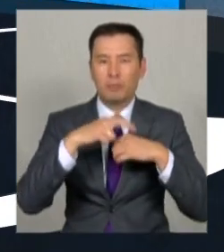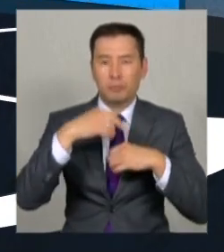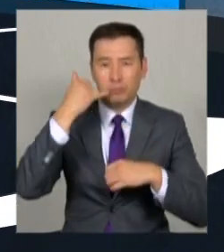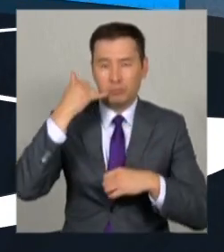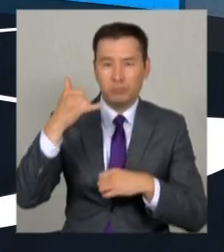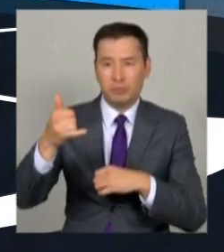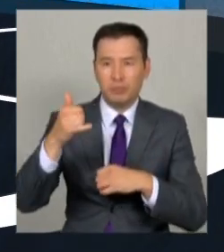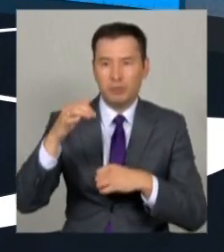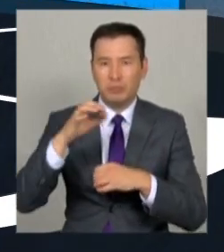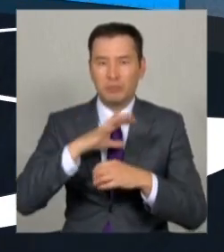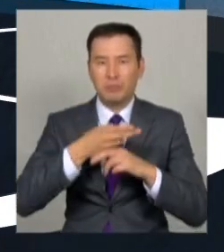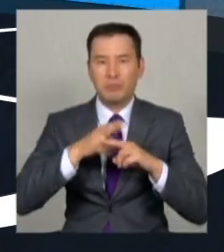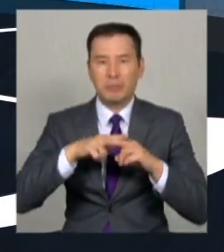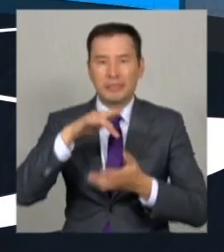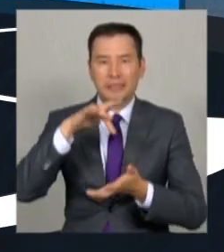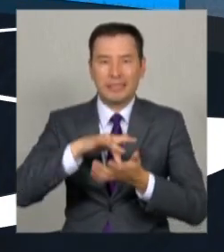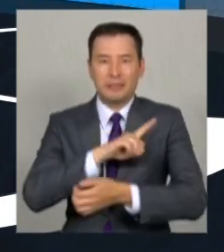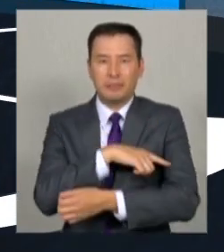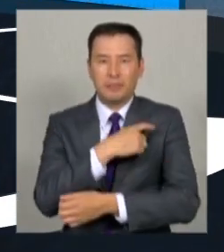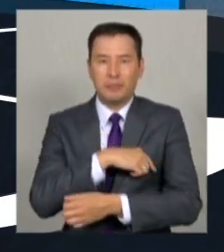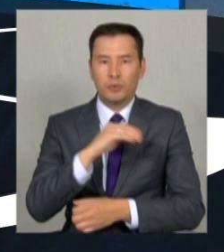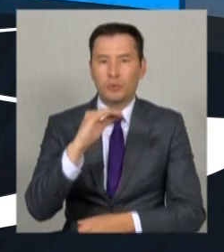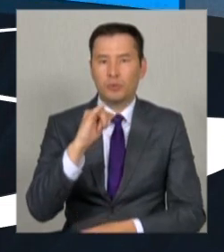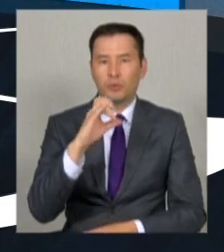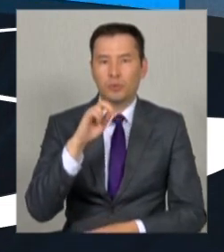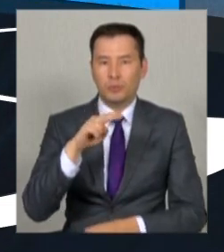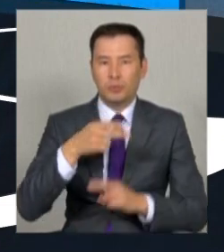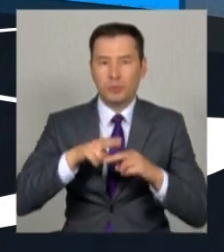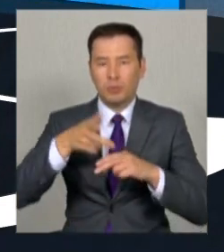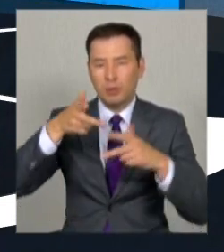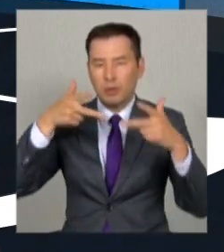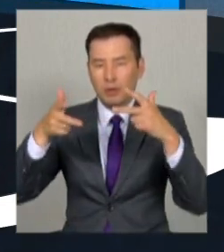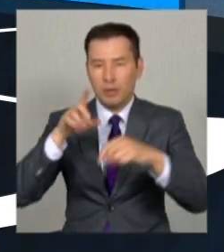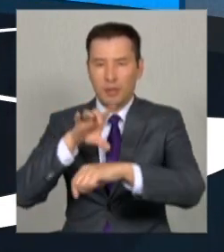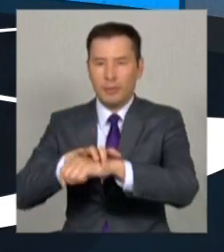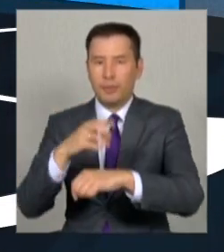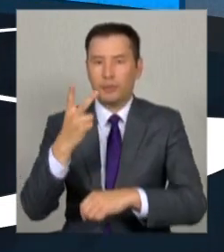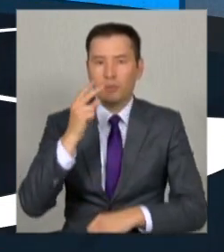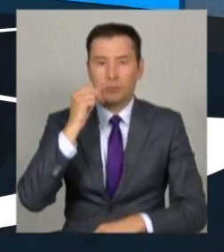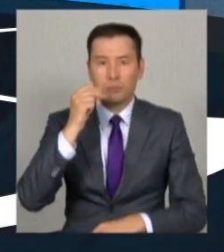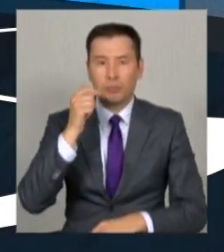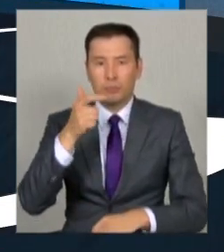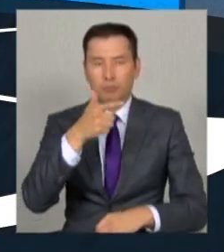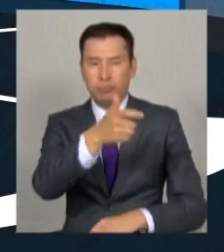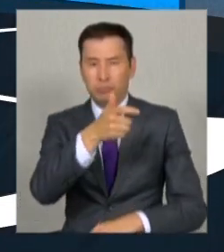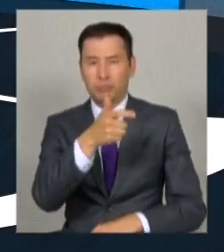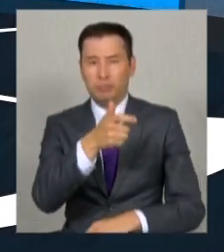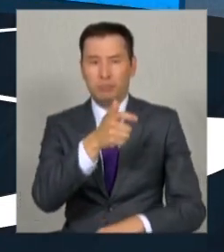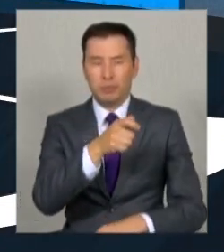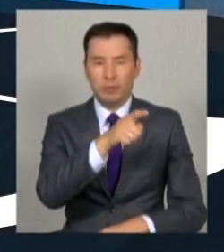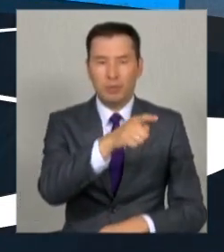об инциденте возле медцентра по улице Жусупа. По камерам видеонаблюдения удалось выяснить, что двое мужчин стреляли в